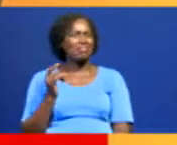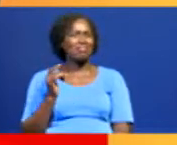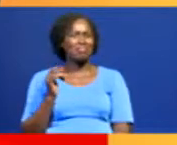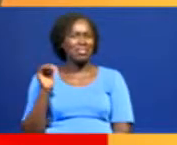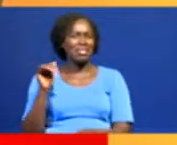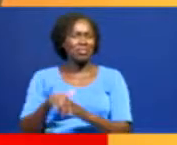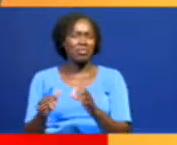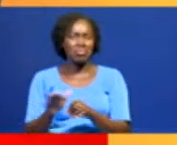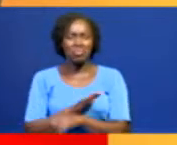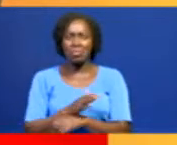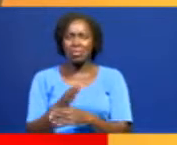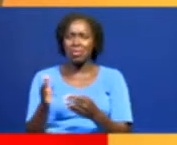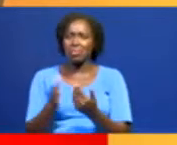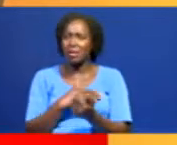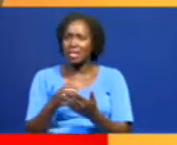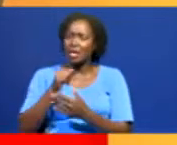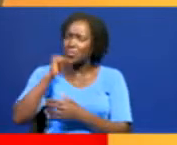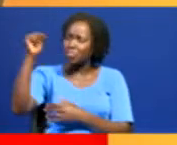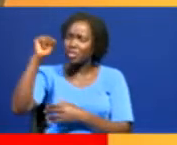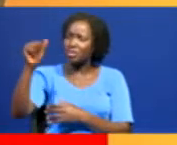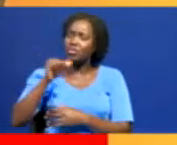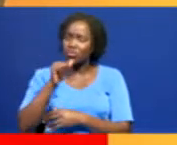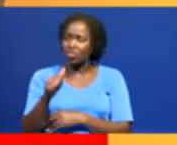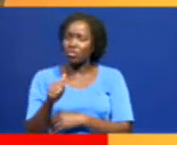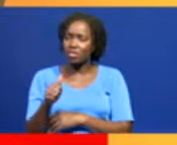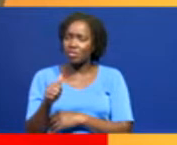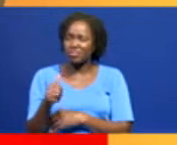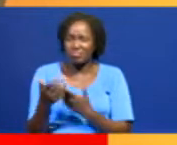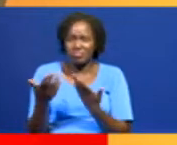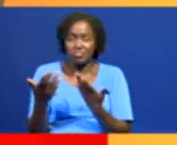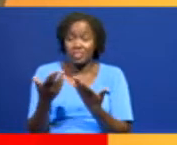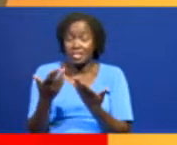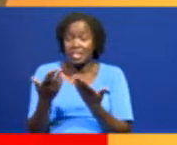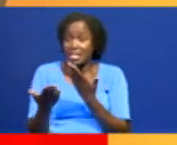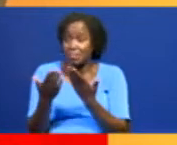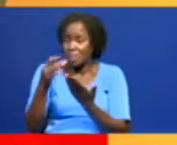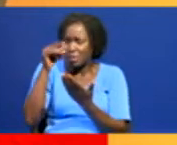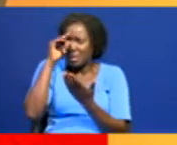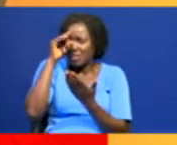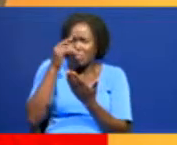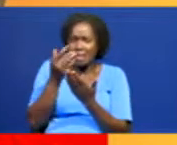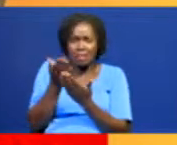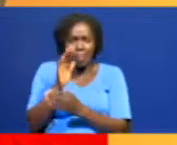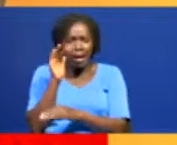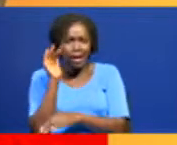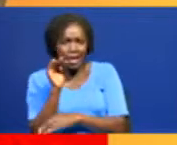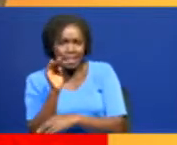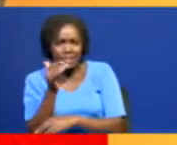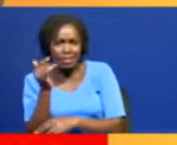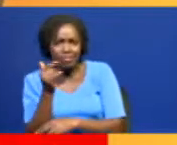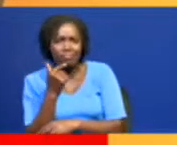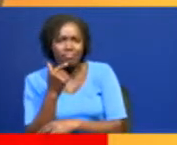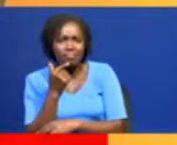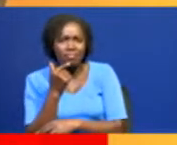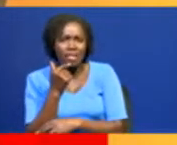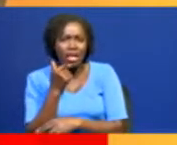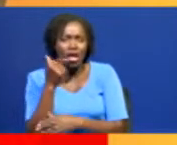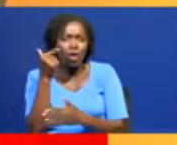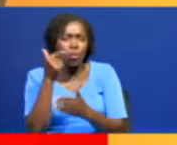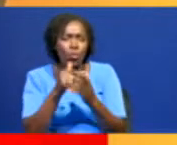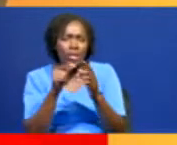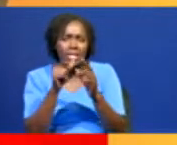hawakuuzishwa, whether it ni siasa ilikuwa ndani ama sio siasa, pengine serikali ingerudi kidogo kusikiza wale wananchi na kuwauliza ni kipengee